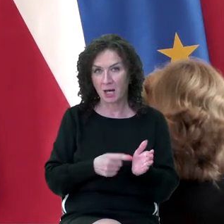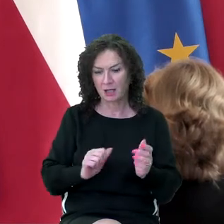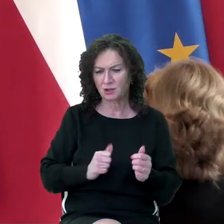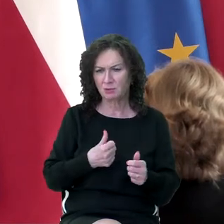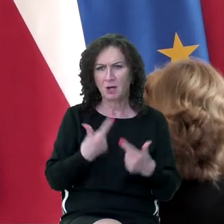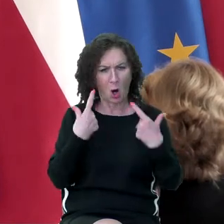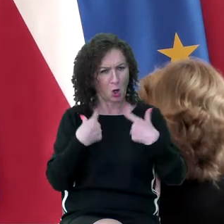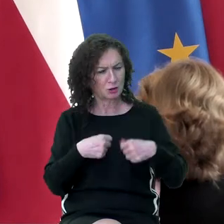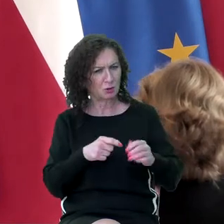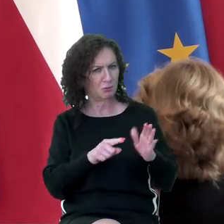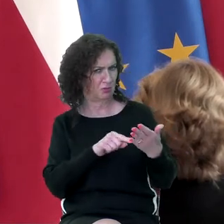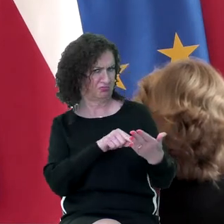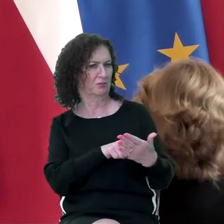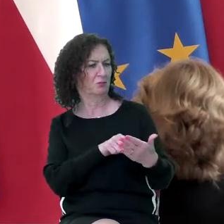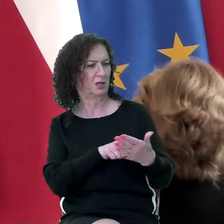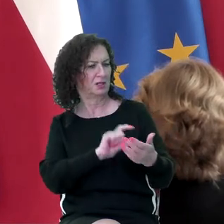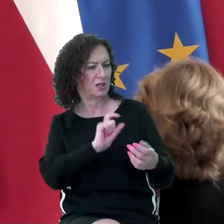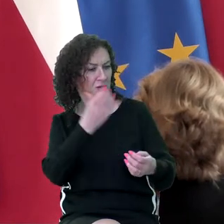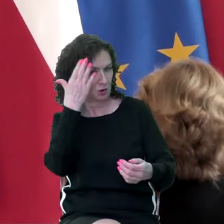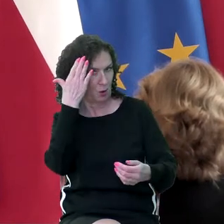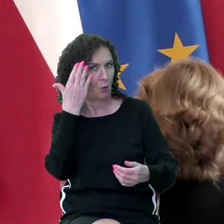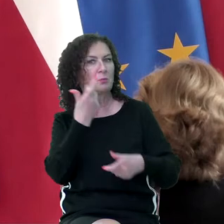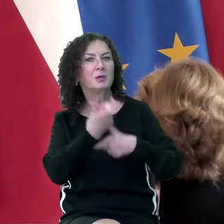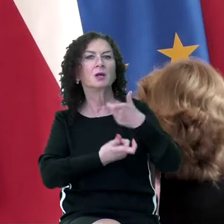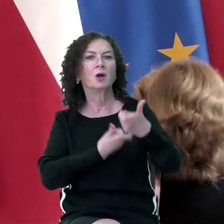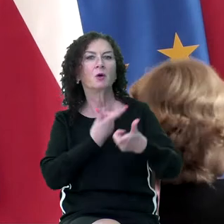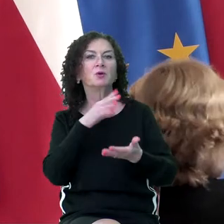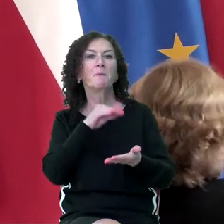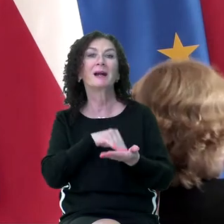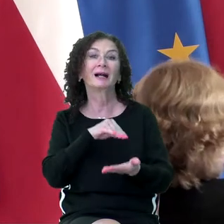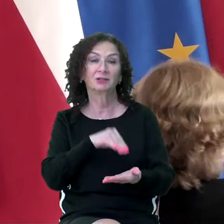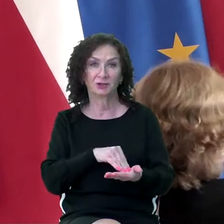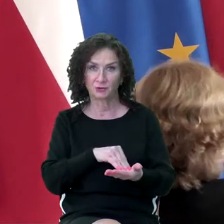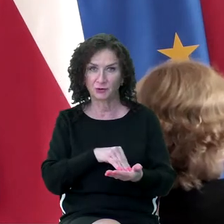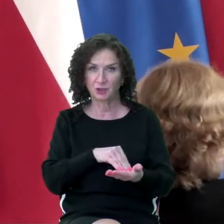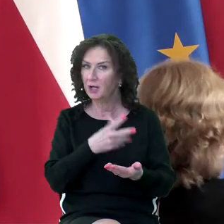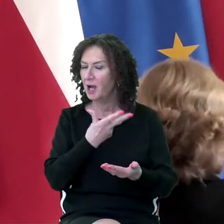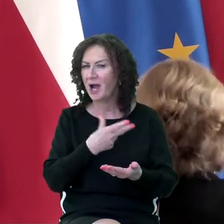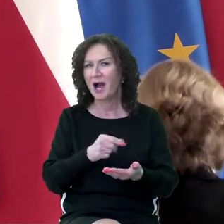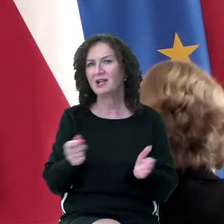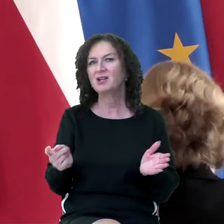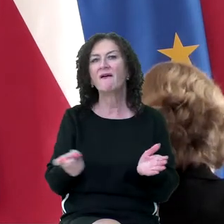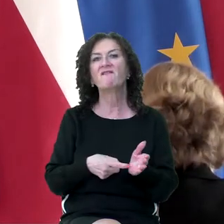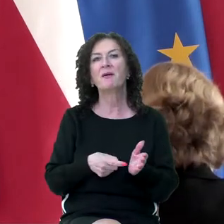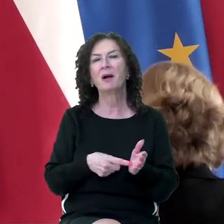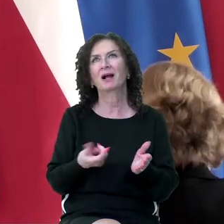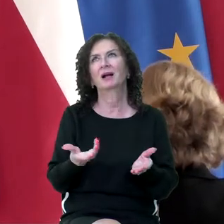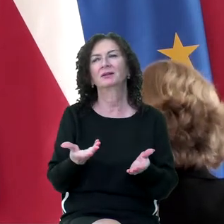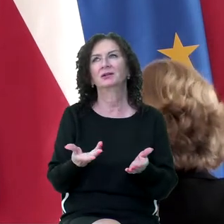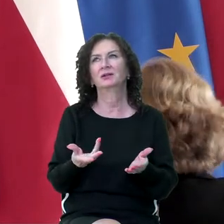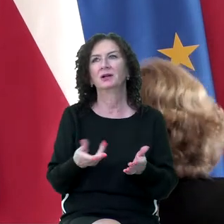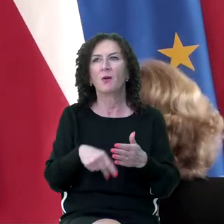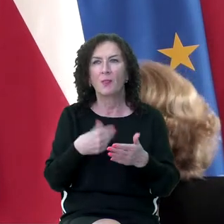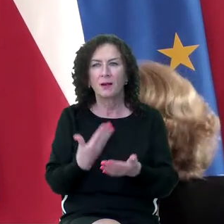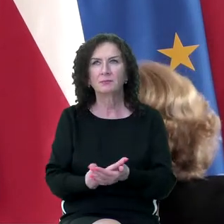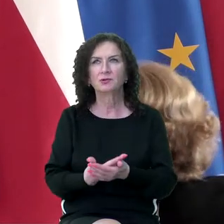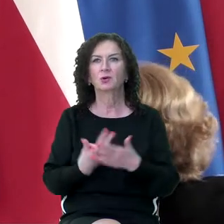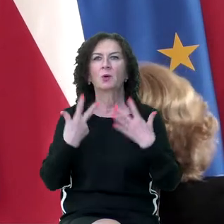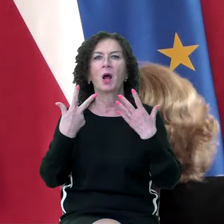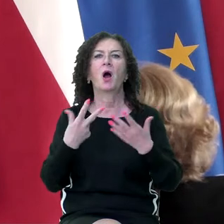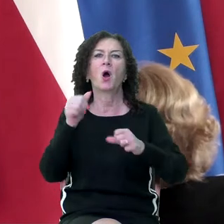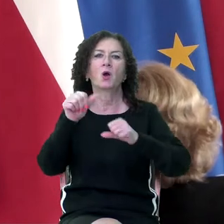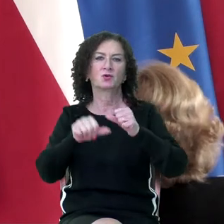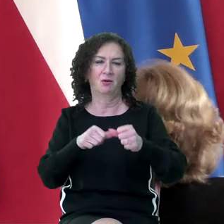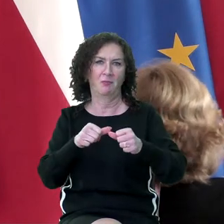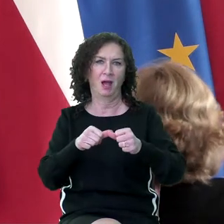pokazała, co potrafi w praktyce, a nie wymaganie, tak jak czasami od studentów wymagamy już 8-letniego doświadczenia.